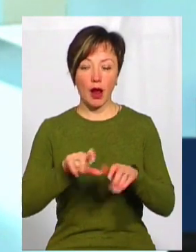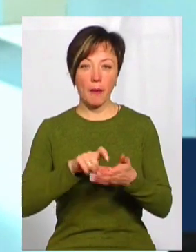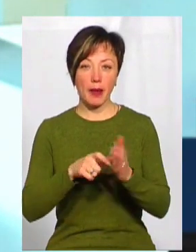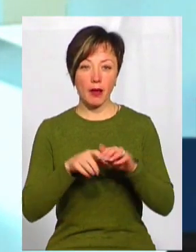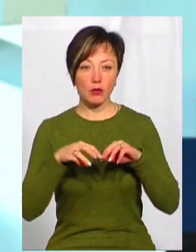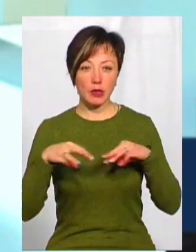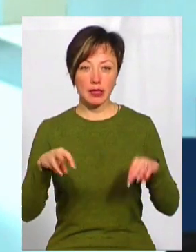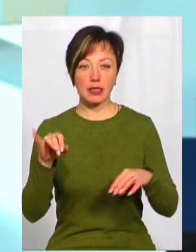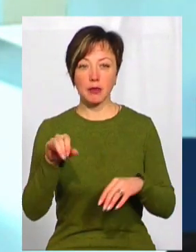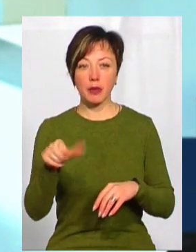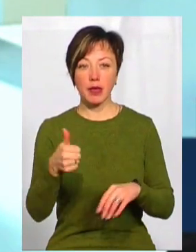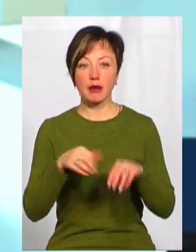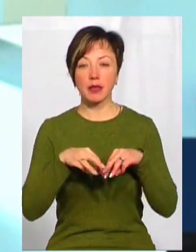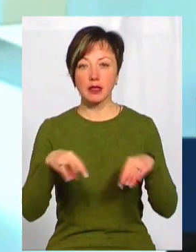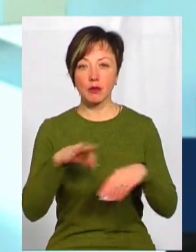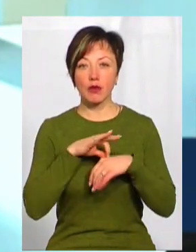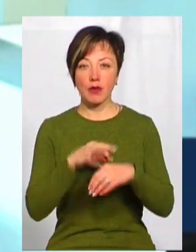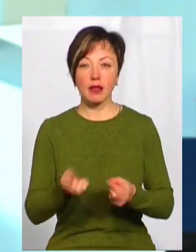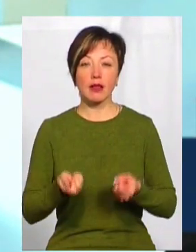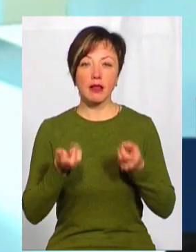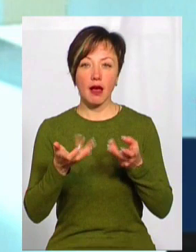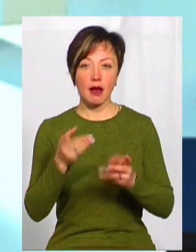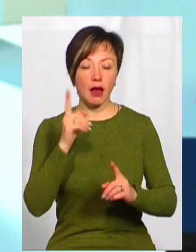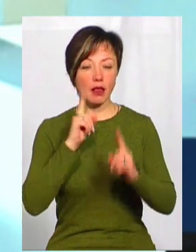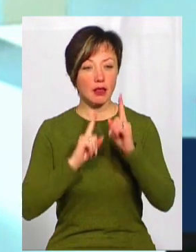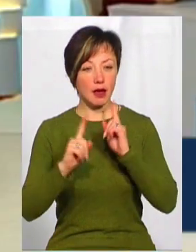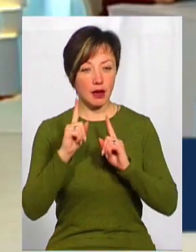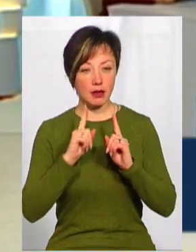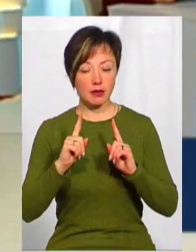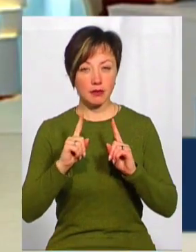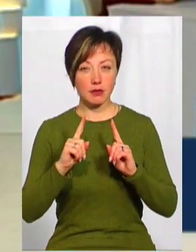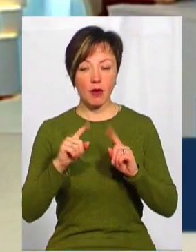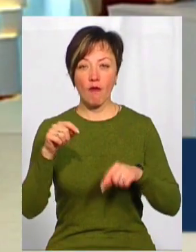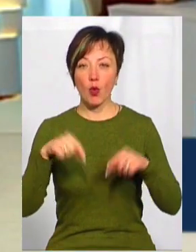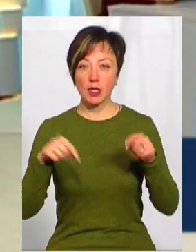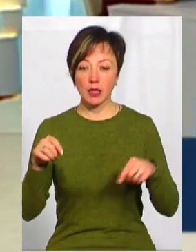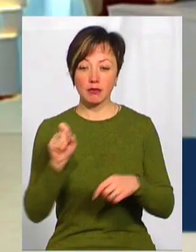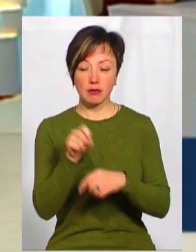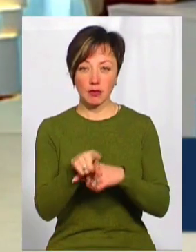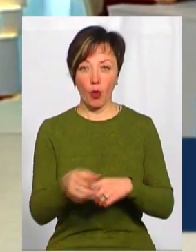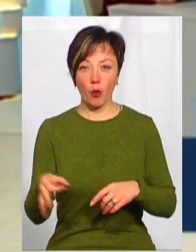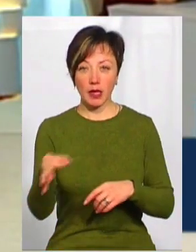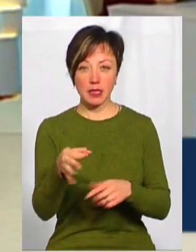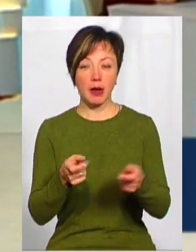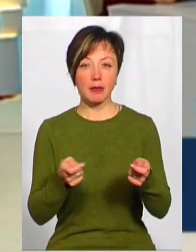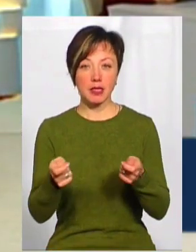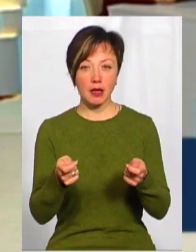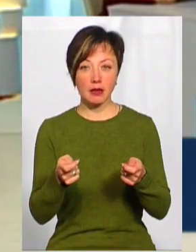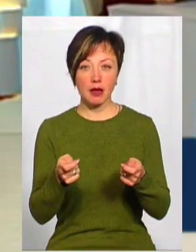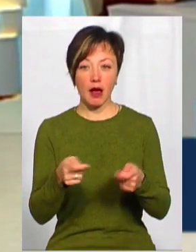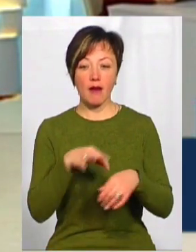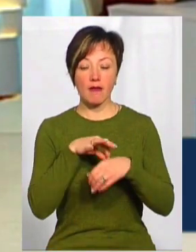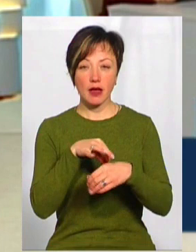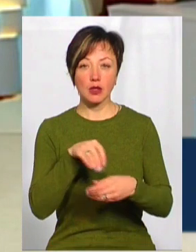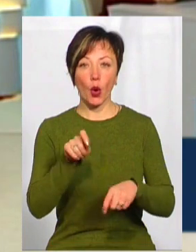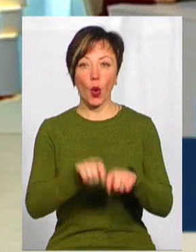і прем'єр-міністр провів декілька селекторних нарад восени і доручив обласним державним адміністраціям вести